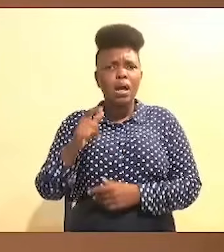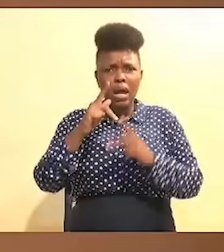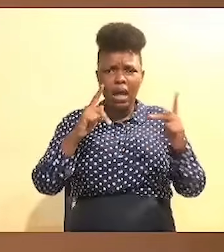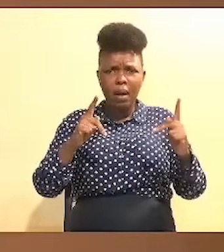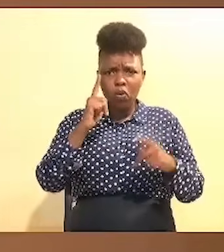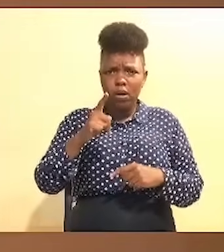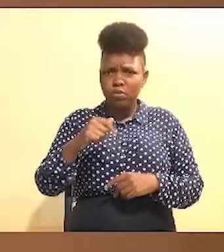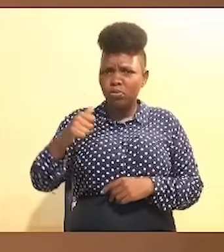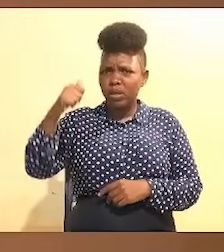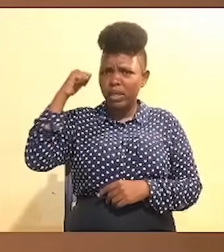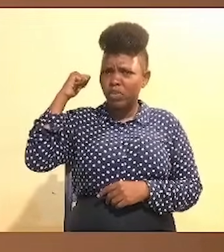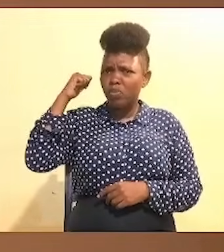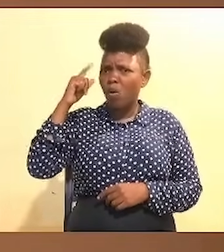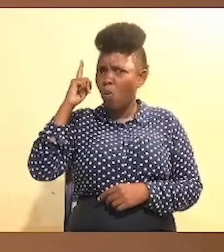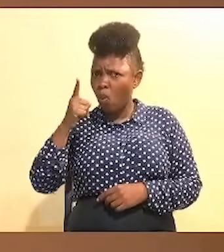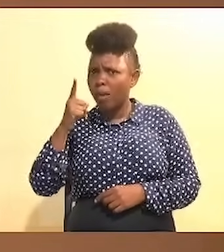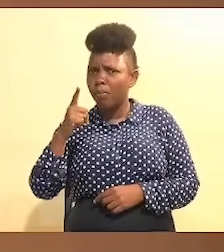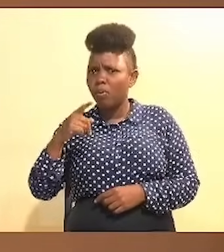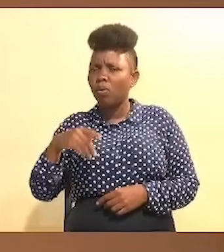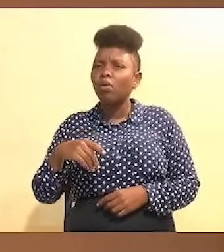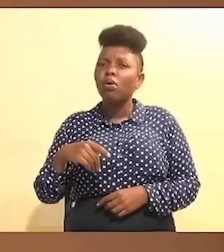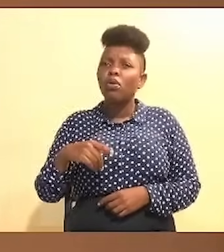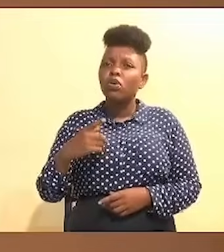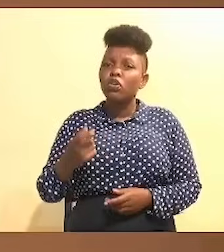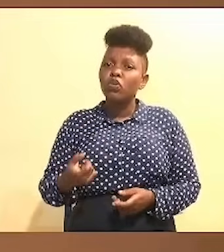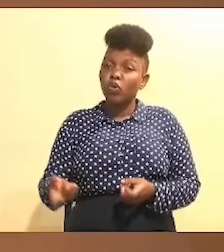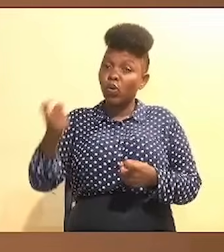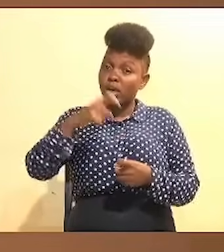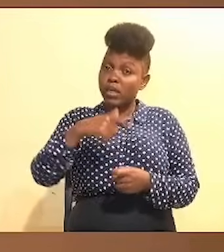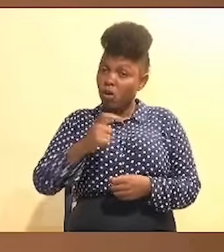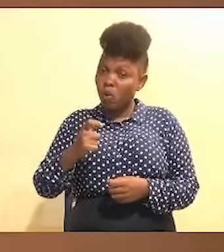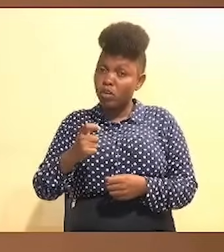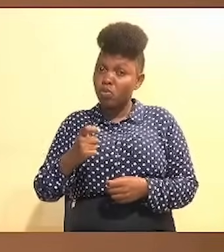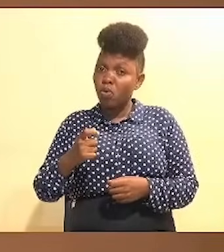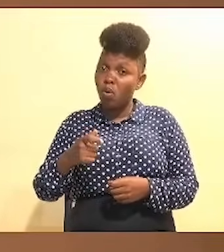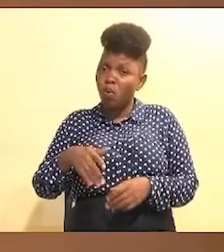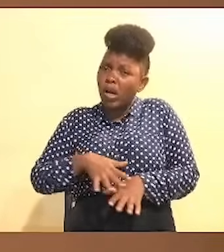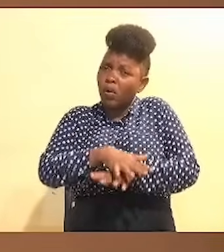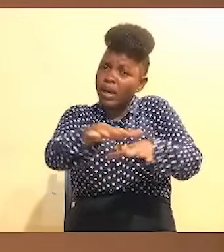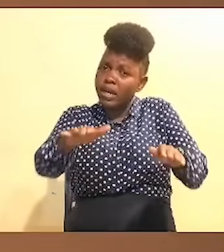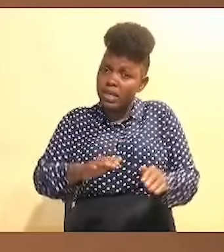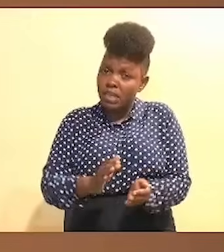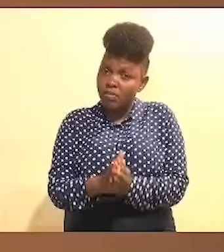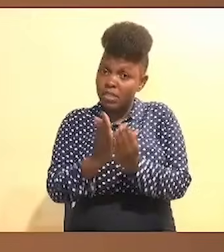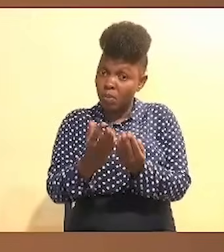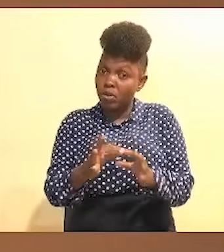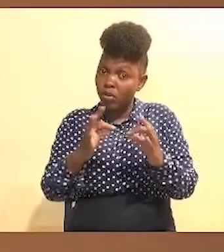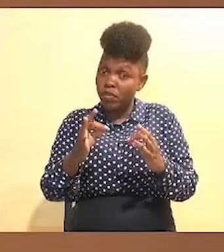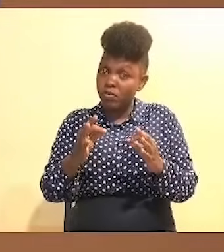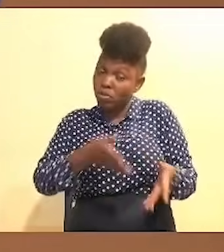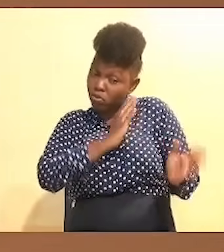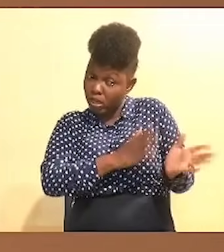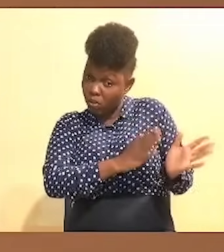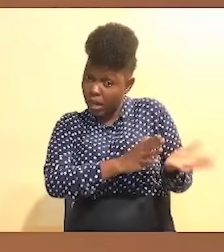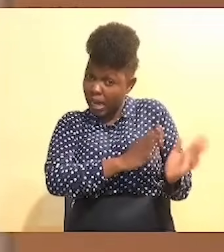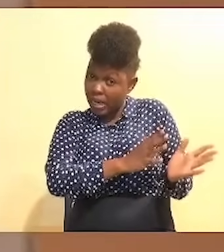kule nyuma, wapo wa kutosha. Kama tukiongeza timu ya wanaosambaza vitabu inaweza ikawa vizuri zaidi, ili tuweze kwenda kwa kasi kubwa.